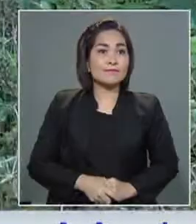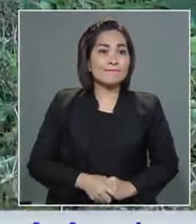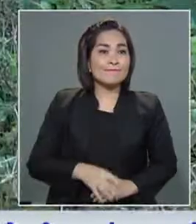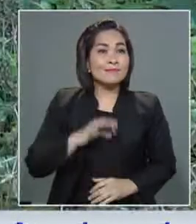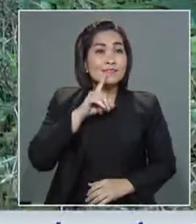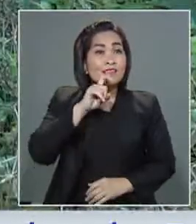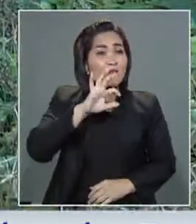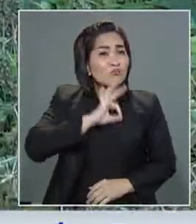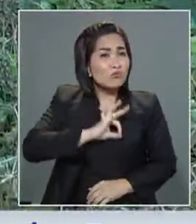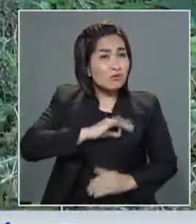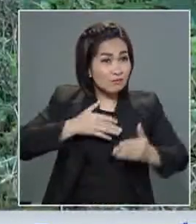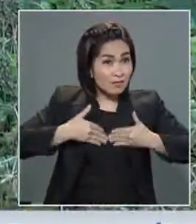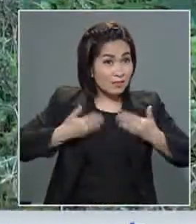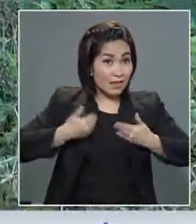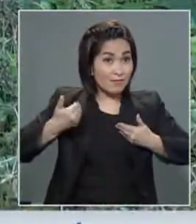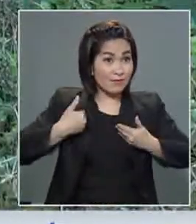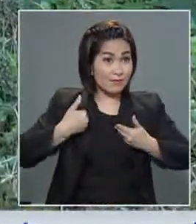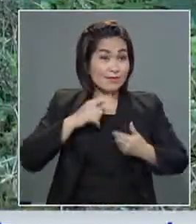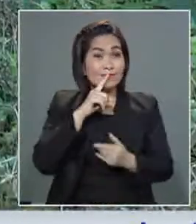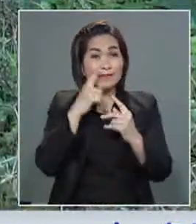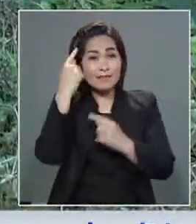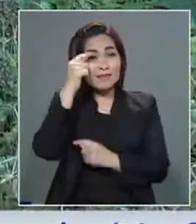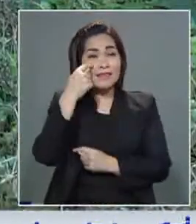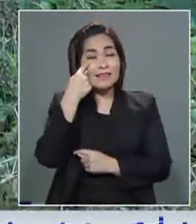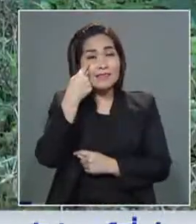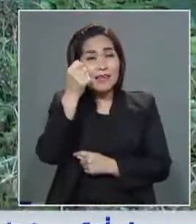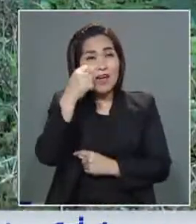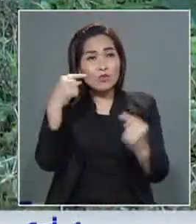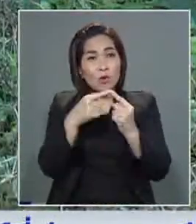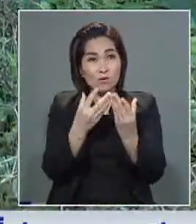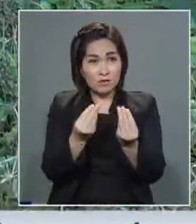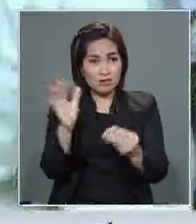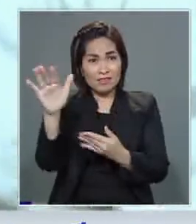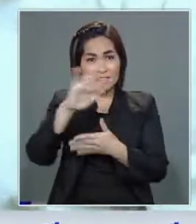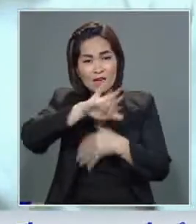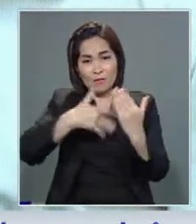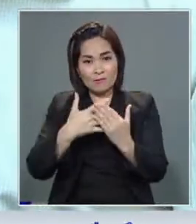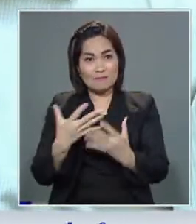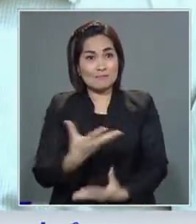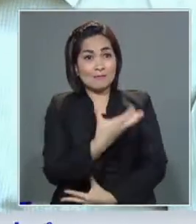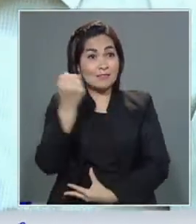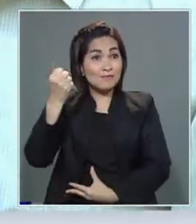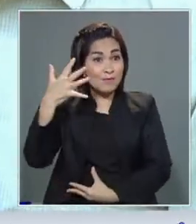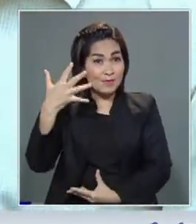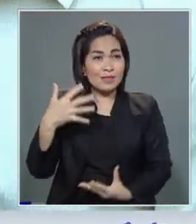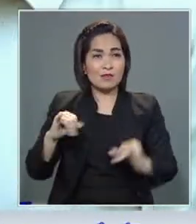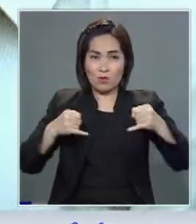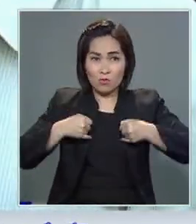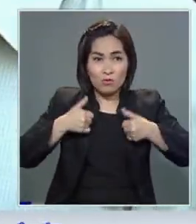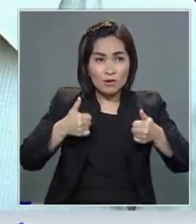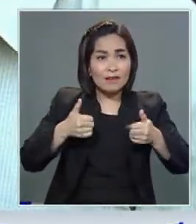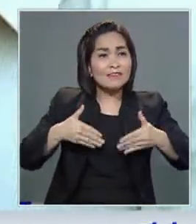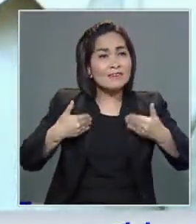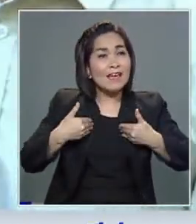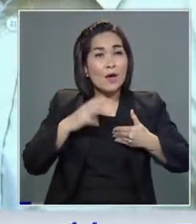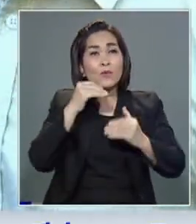ใจไหมคุณตาขำที่โอ้โหตอนนี้ที่ดินทั้งหมดที่เรามีอยู่ก็ไม่ถูกยึดไป ดีใจแห้งครับ สิว่